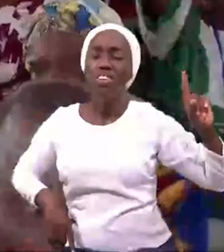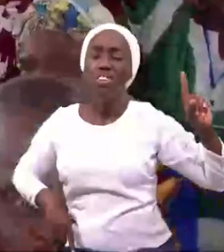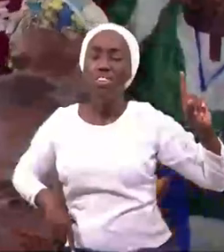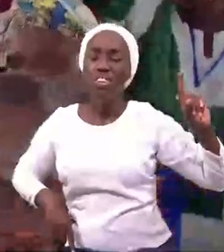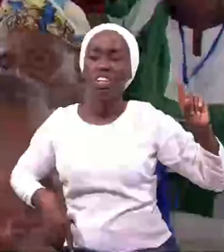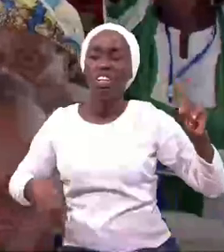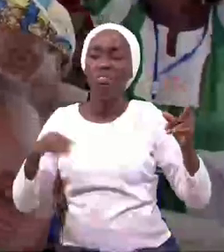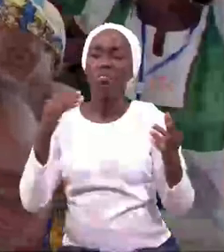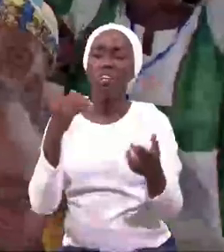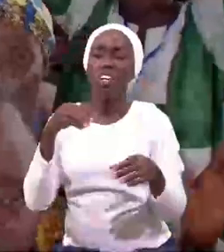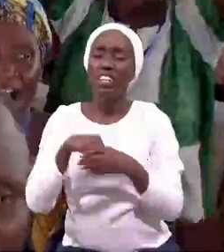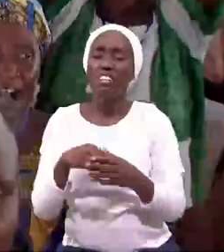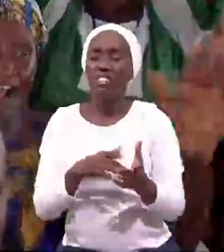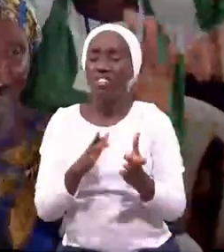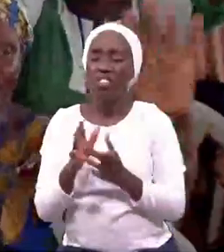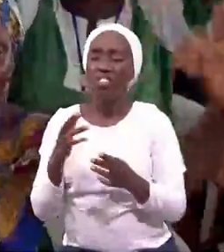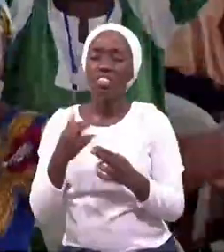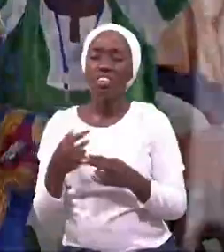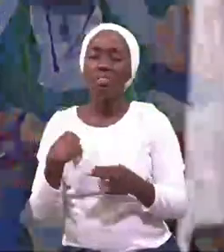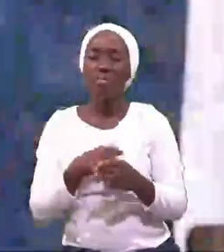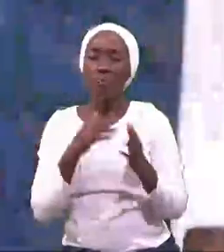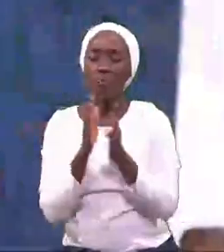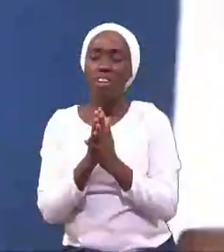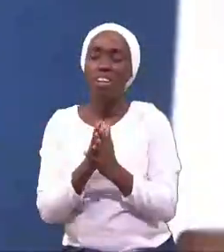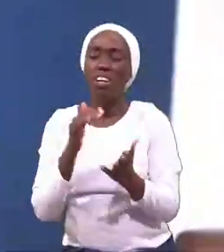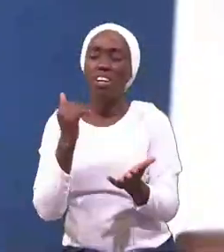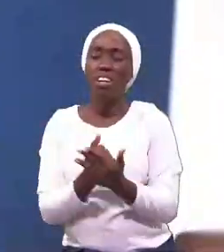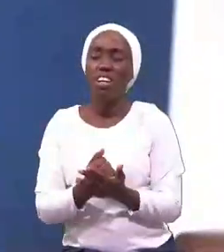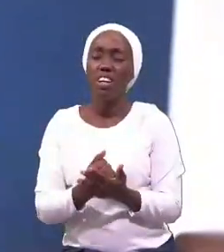Que tout le monde dise merci Seigneur.